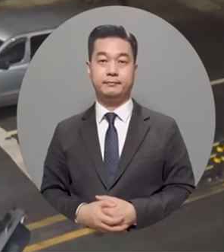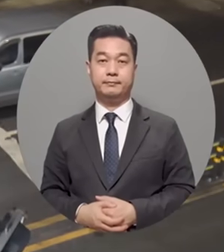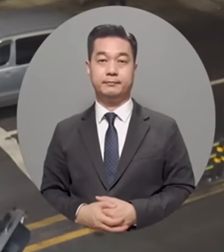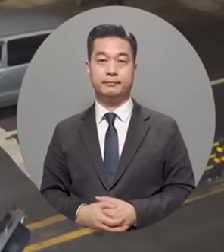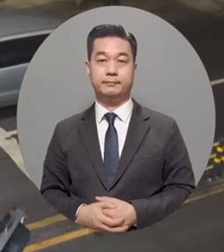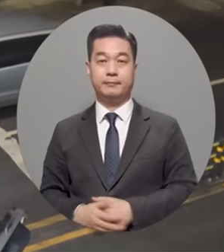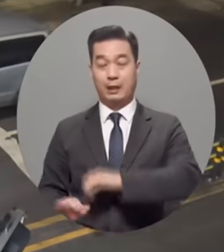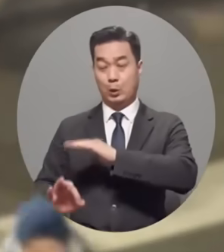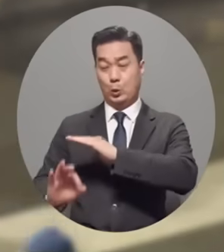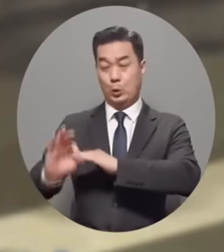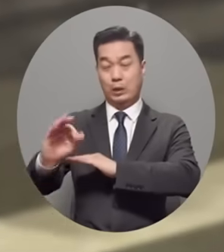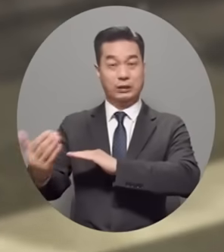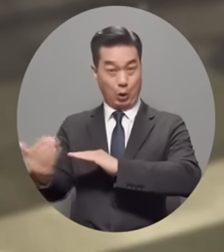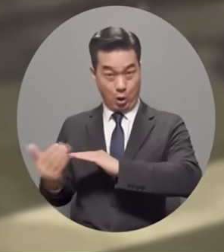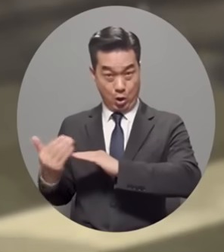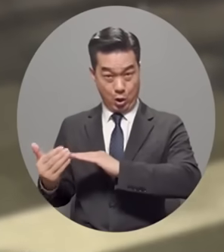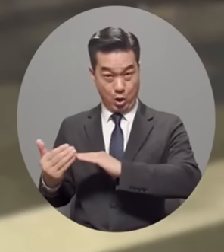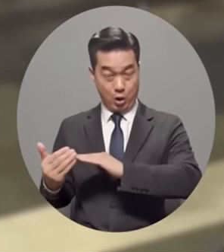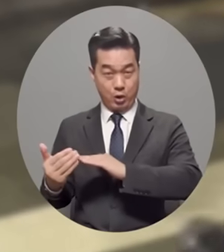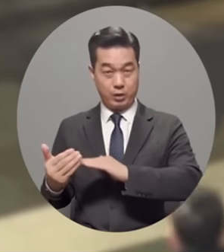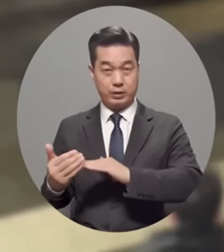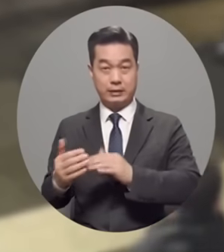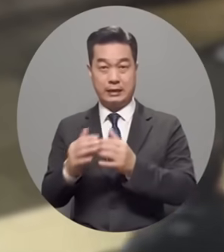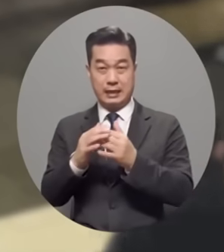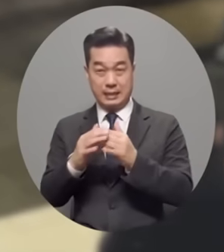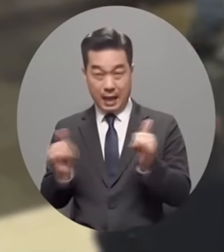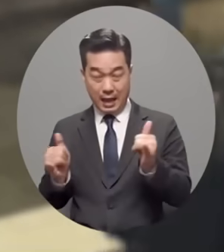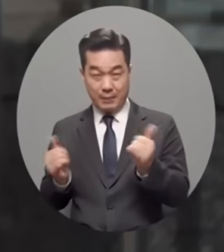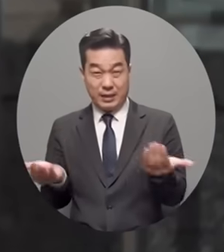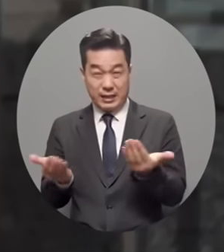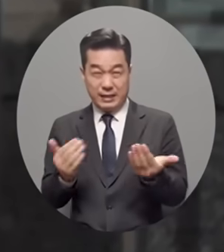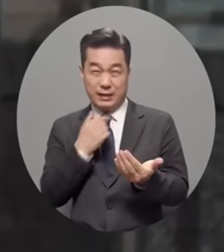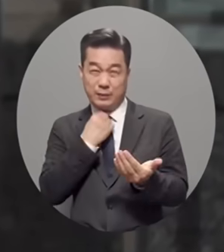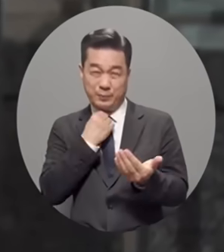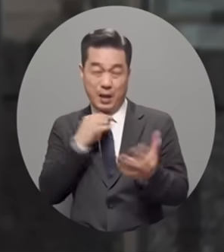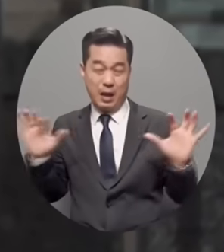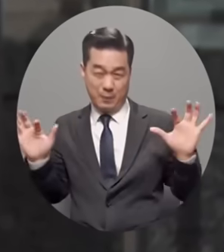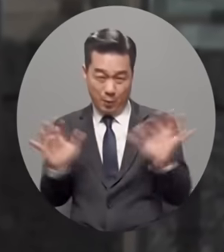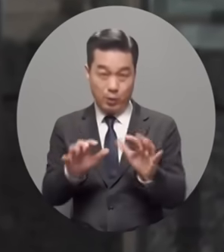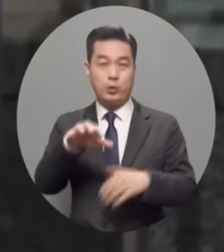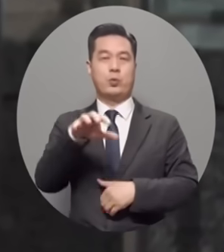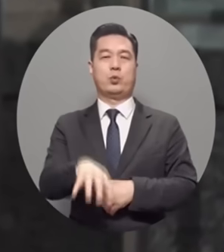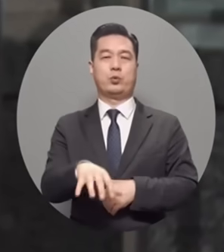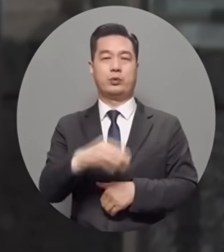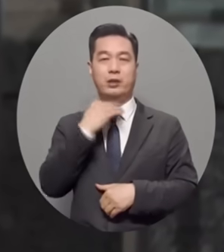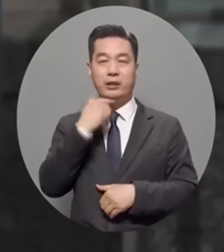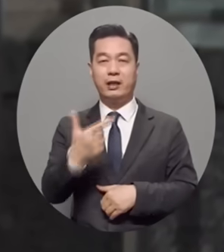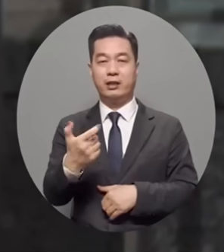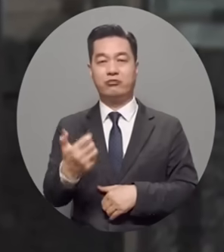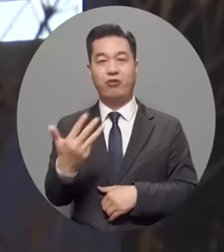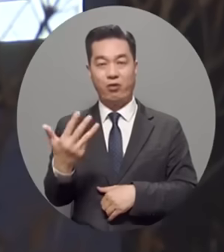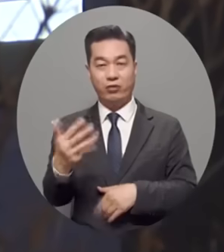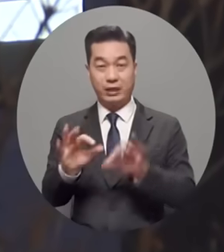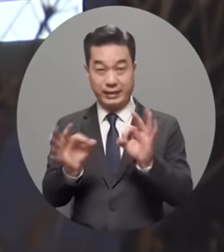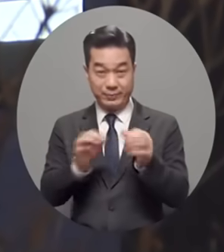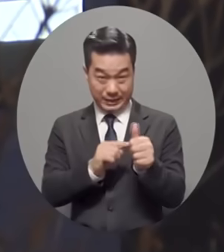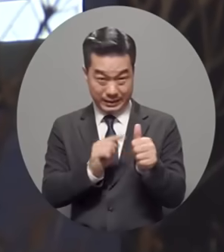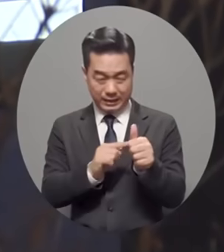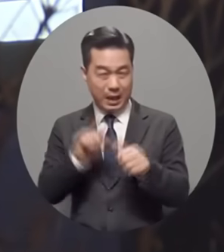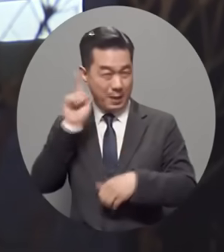동트기 전부터 인력시장은 사람들로 북적입니다. 올해 68인 김영호 씨도 매일 이곳을